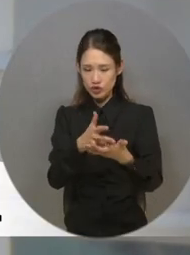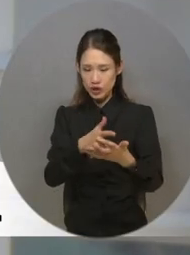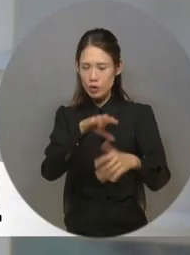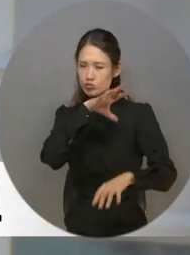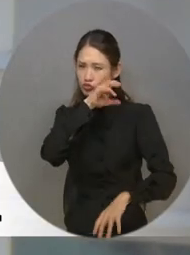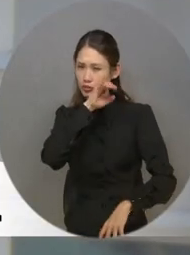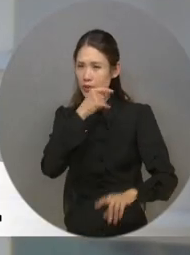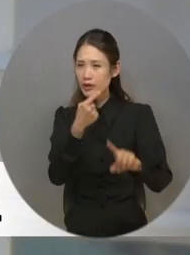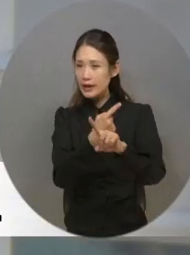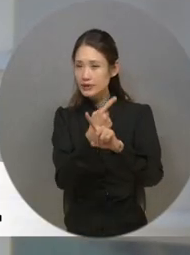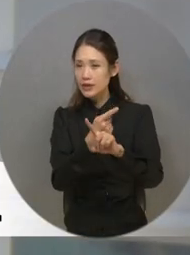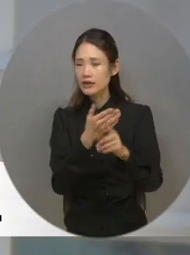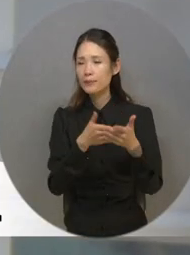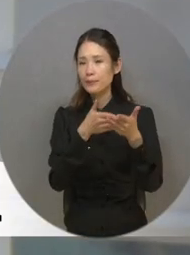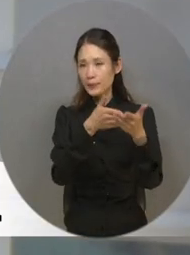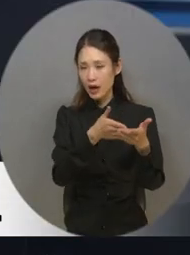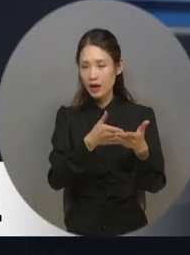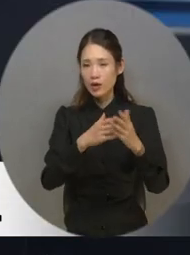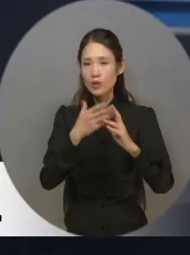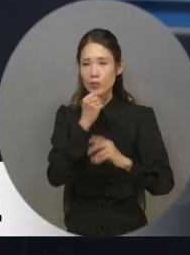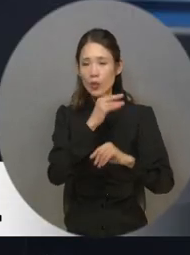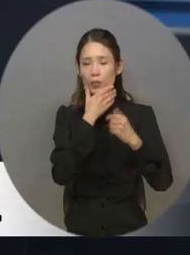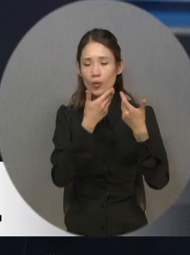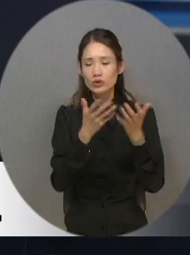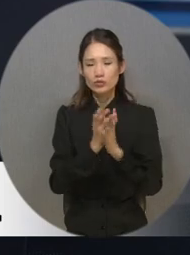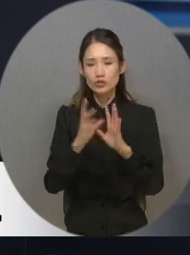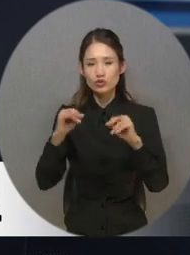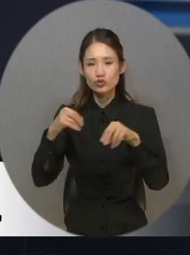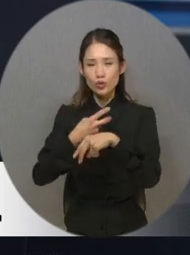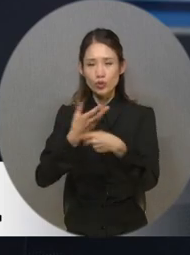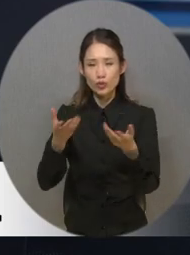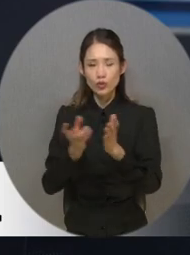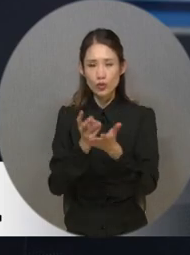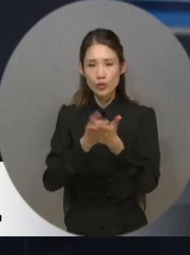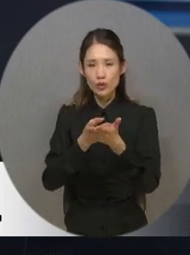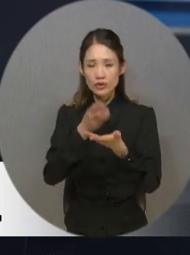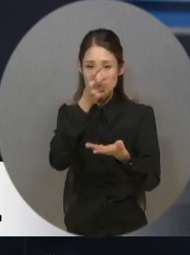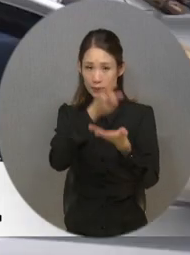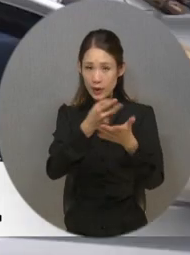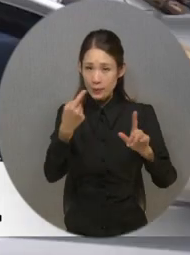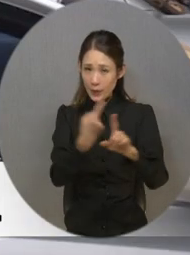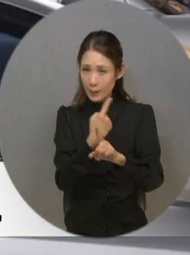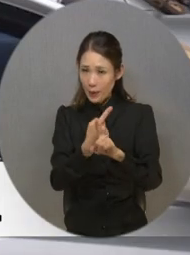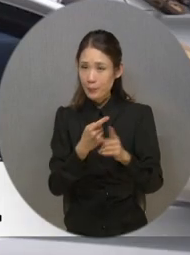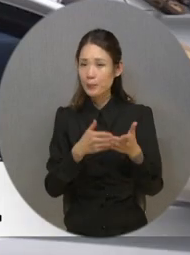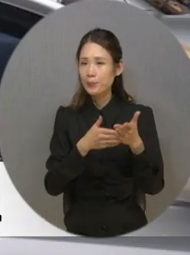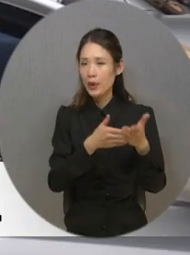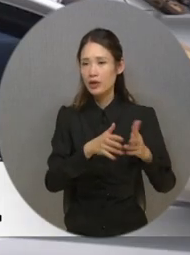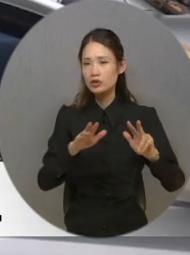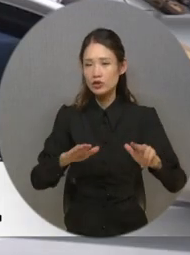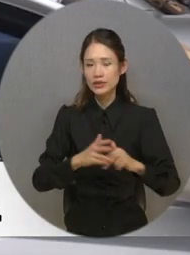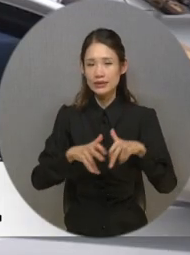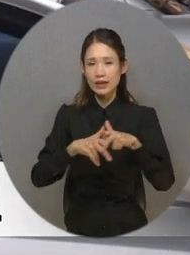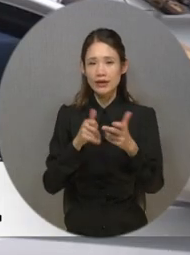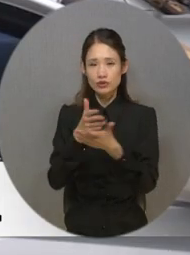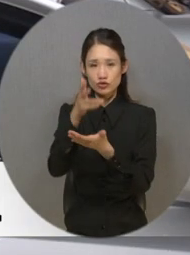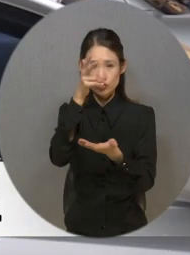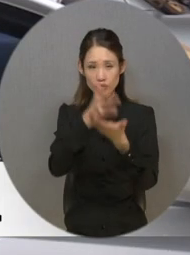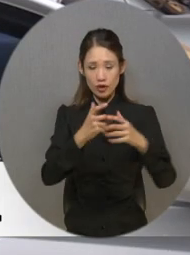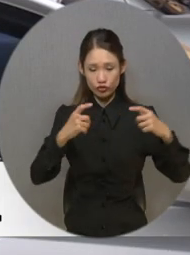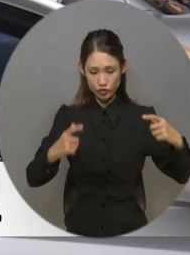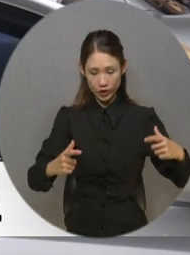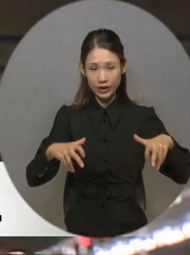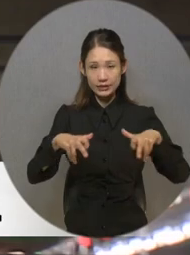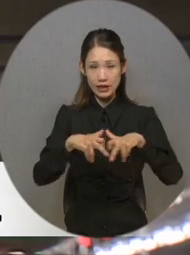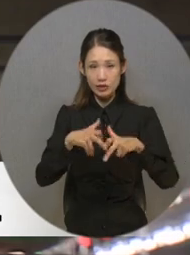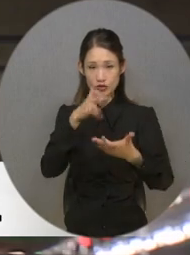마련해 보건복지부와 국토교통부에 제도 개선을 권고했습니다. 현재 장애인 전용 주차구역에 주차할 수 있는